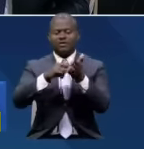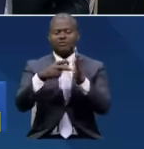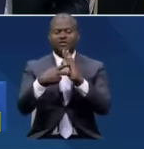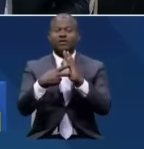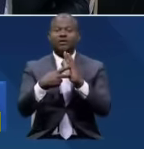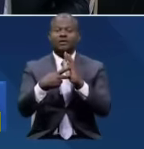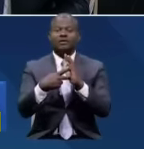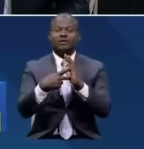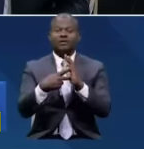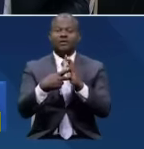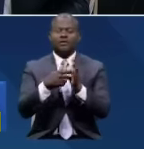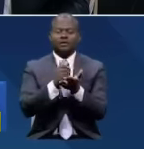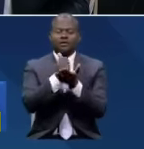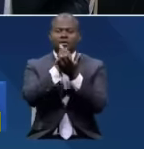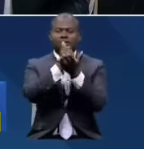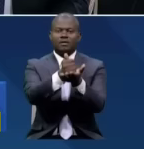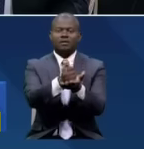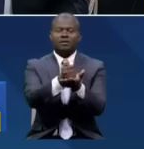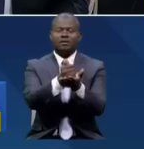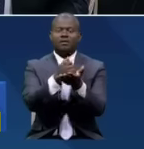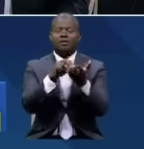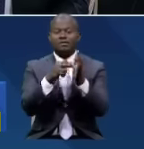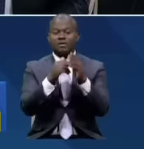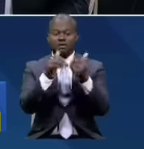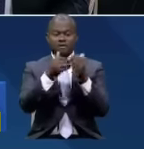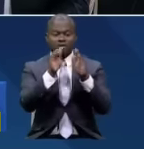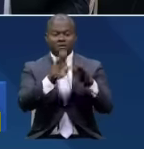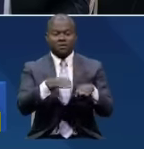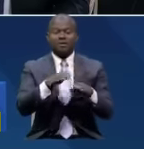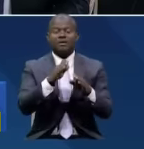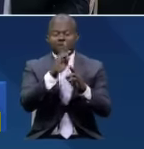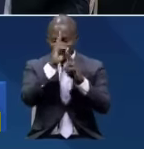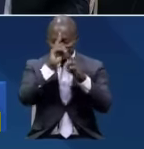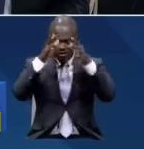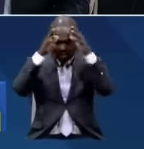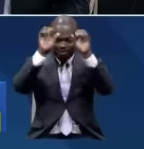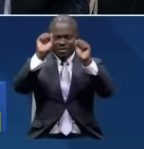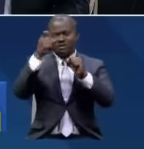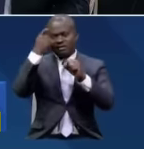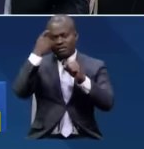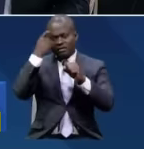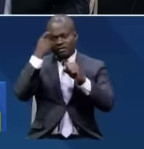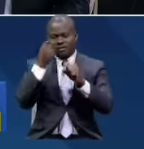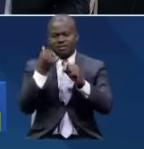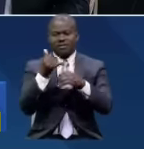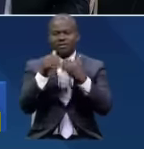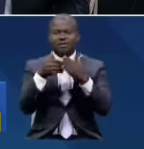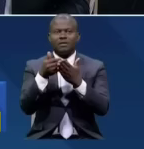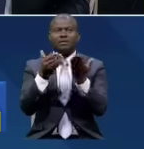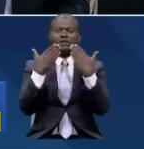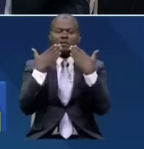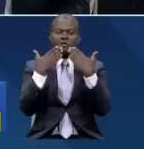bafashijwe n'indi mishinga bakabihorera. Nyakubahwa Perezida wa Repubulika, nkaba nabona umwanya wo kubashimira ko mwaduhaye inkunganire mu